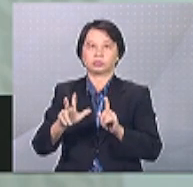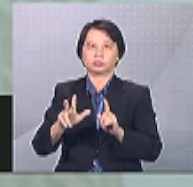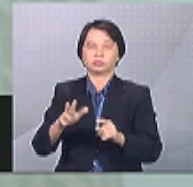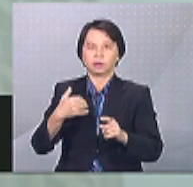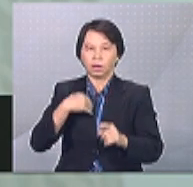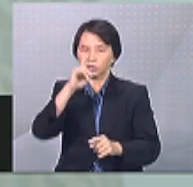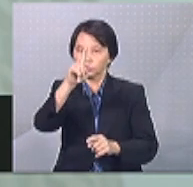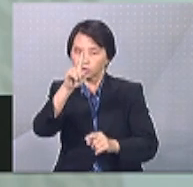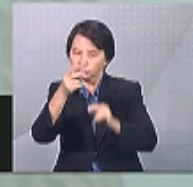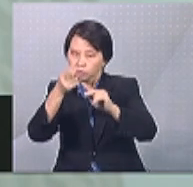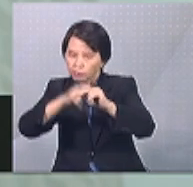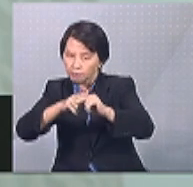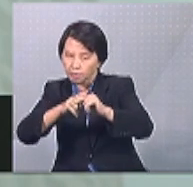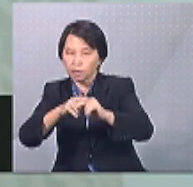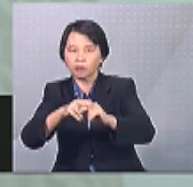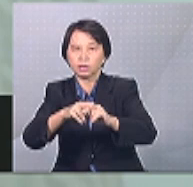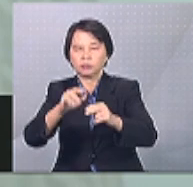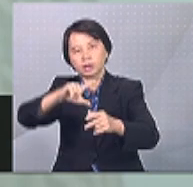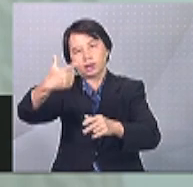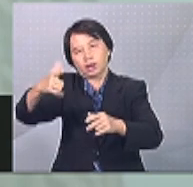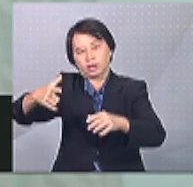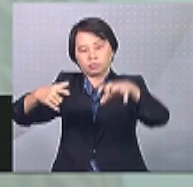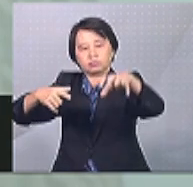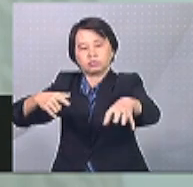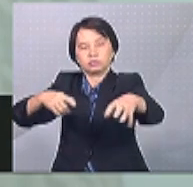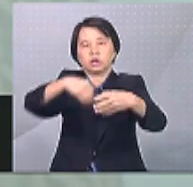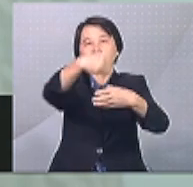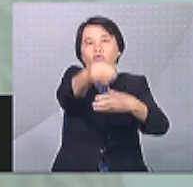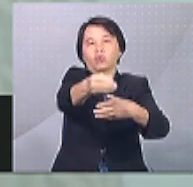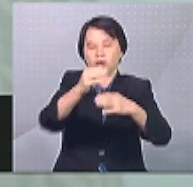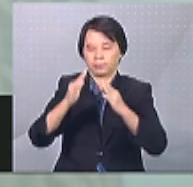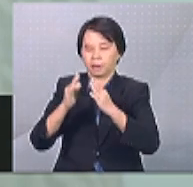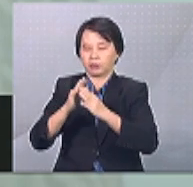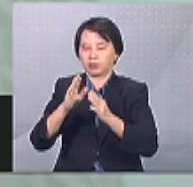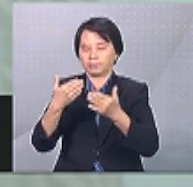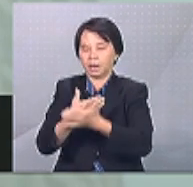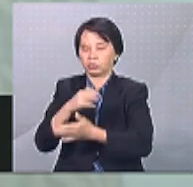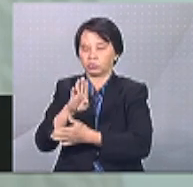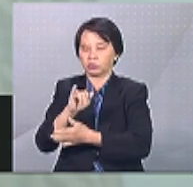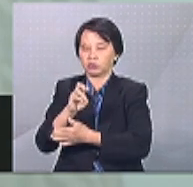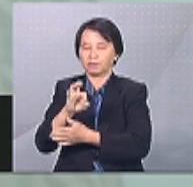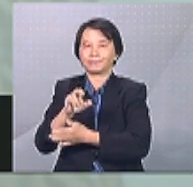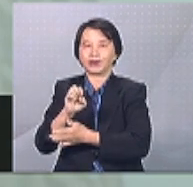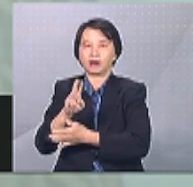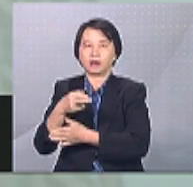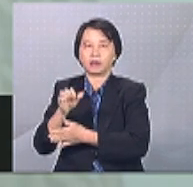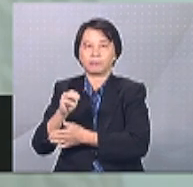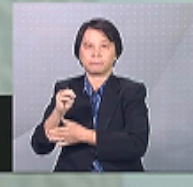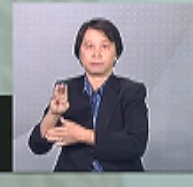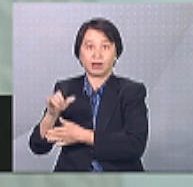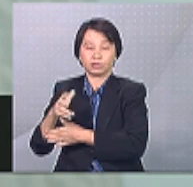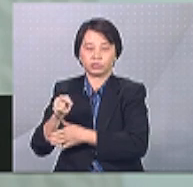satu pertambahan kes, iaitu di lain-lain lokaliti di luar Bandar Baru Ibrahim Majid, menjadikan 39